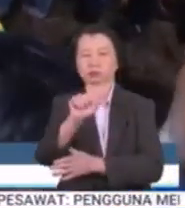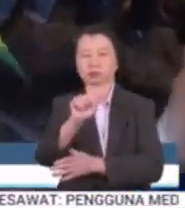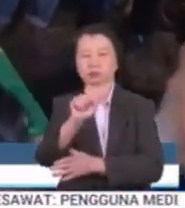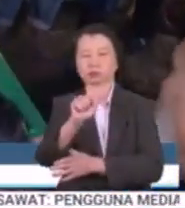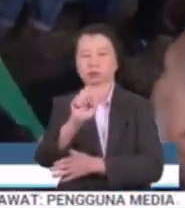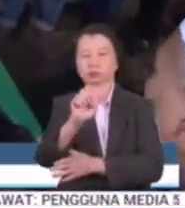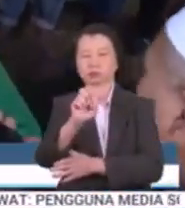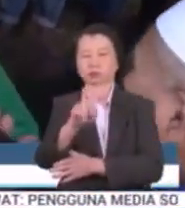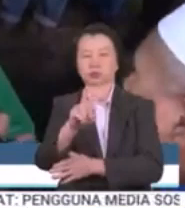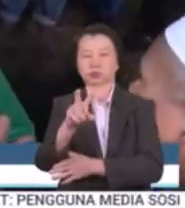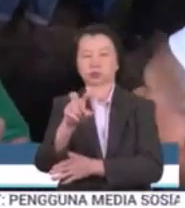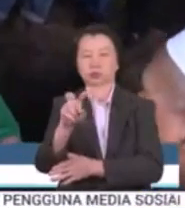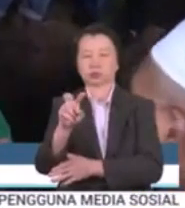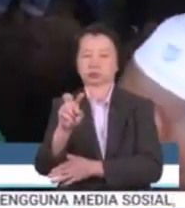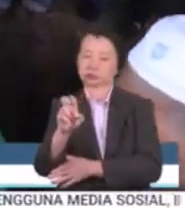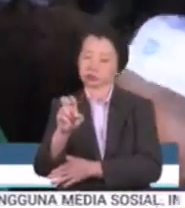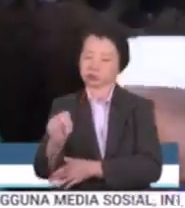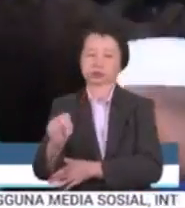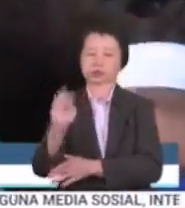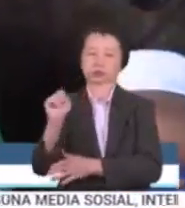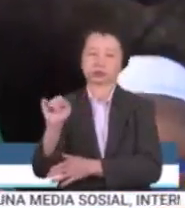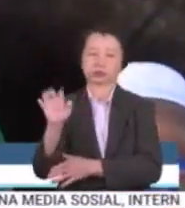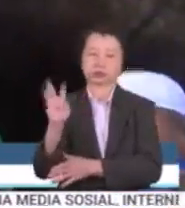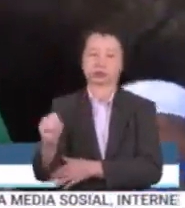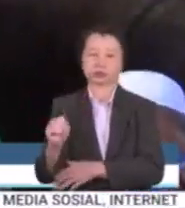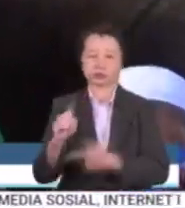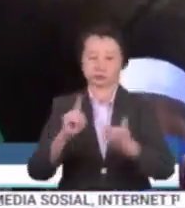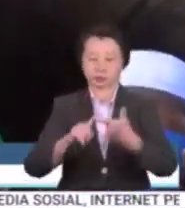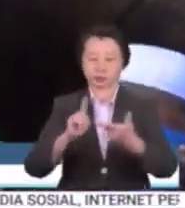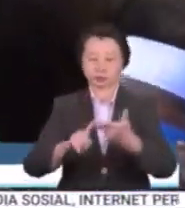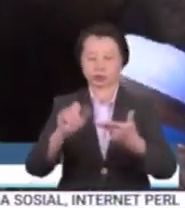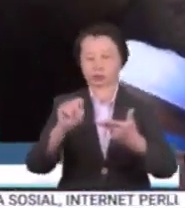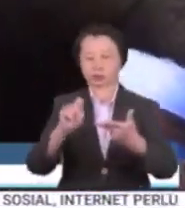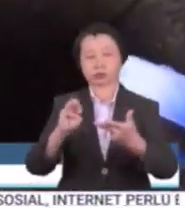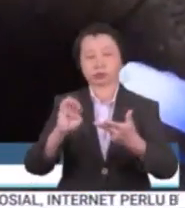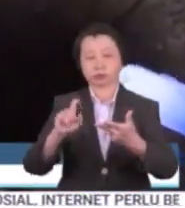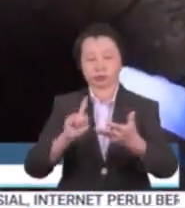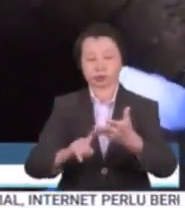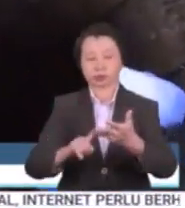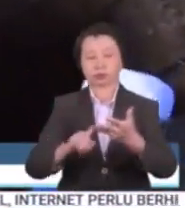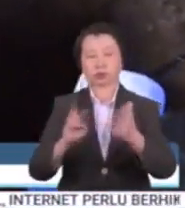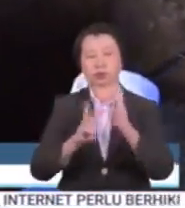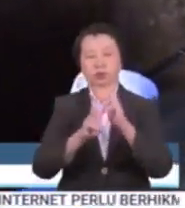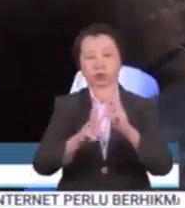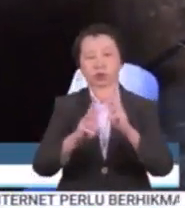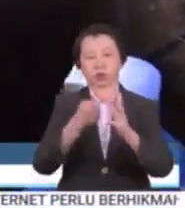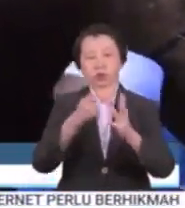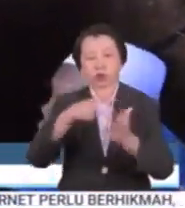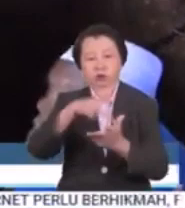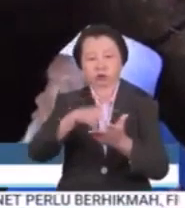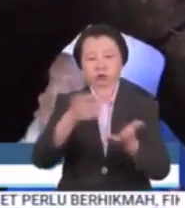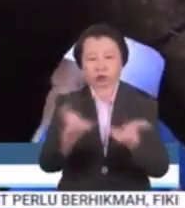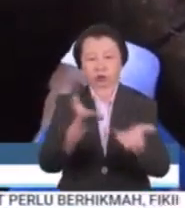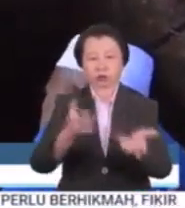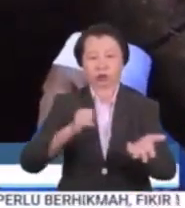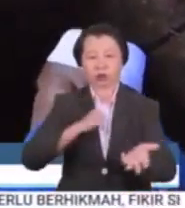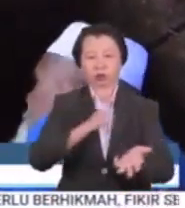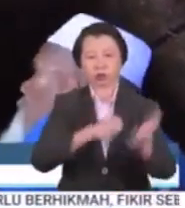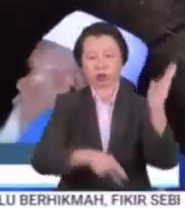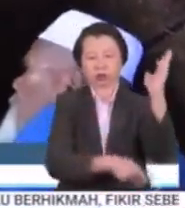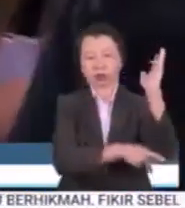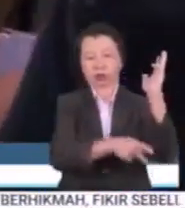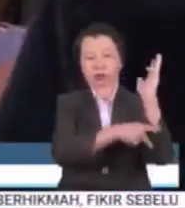Adun sisam baau wong Adun bakar arang Adam loh dan wakil dari pusat khidmat ahli